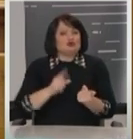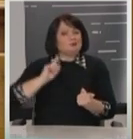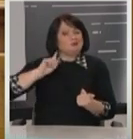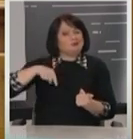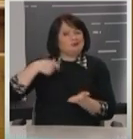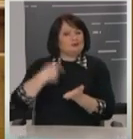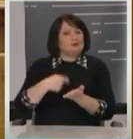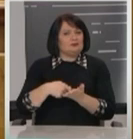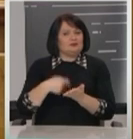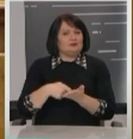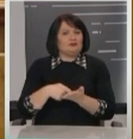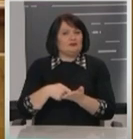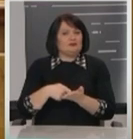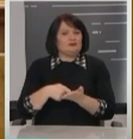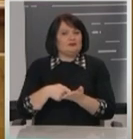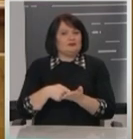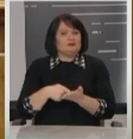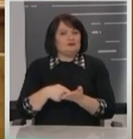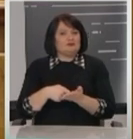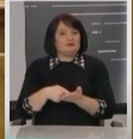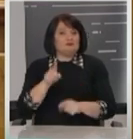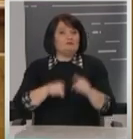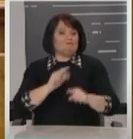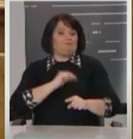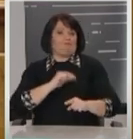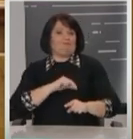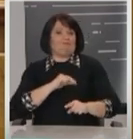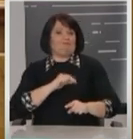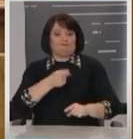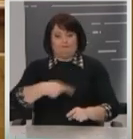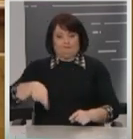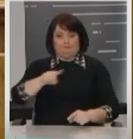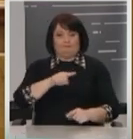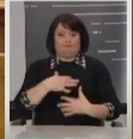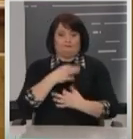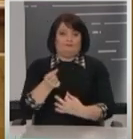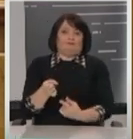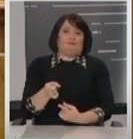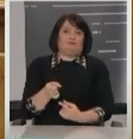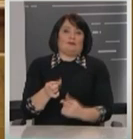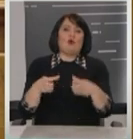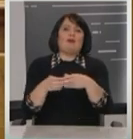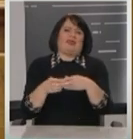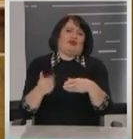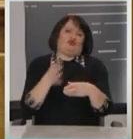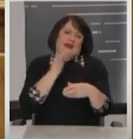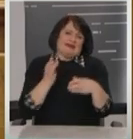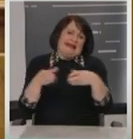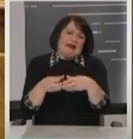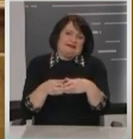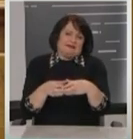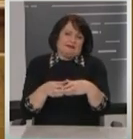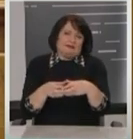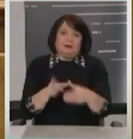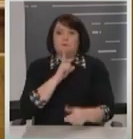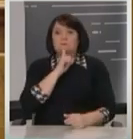για τα συμφέροντα που πρόσκειται σε αυτούς που θέλετε να εκπροσωπήσετε, ταξικά εννοώ. Αλλά η